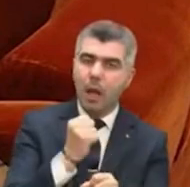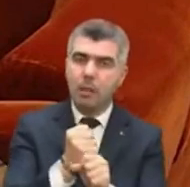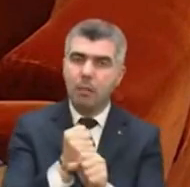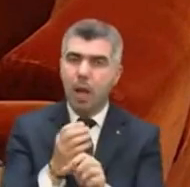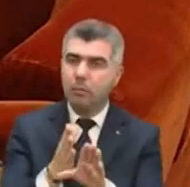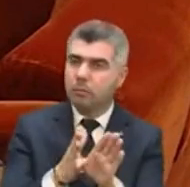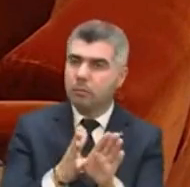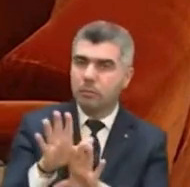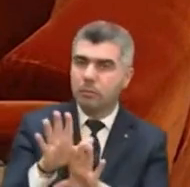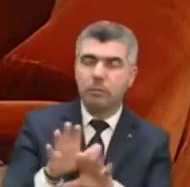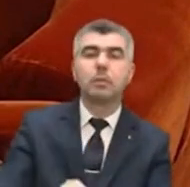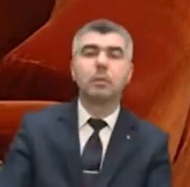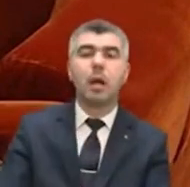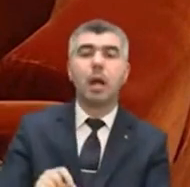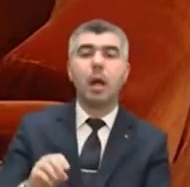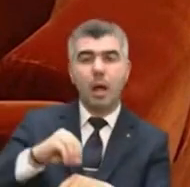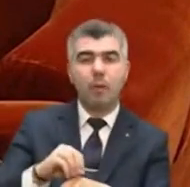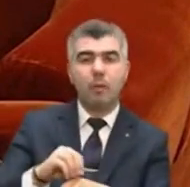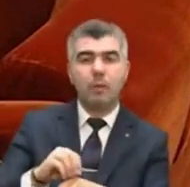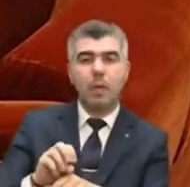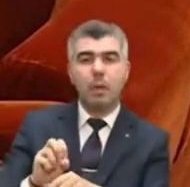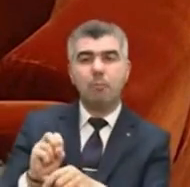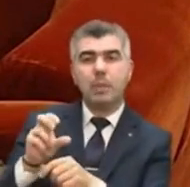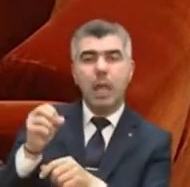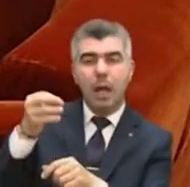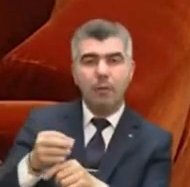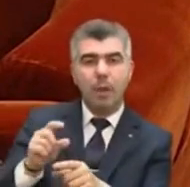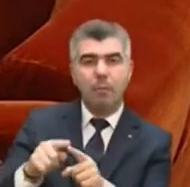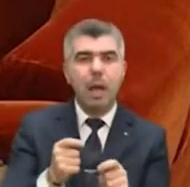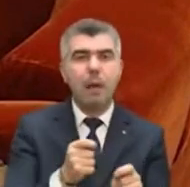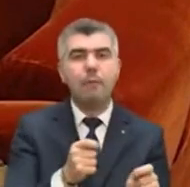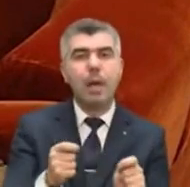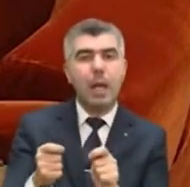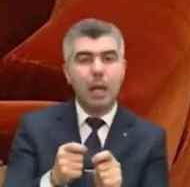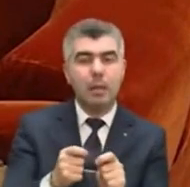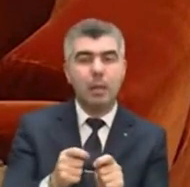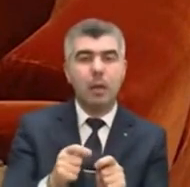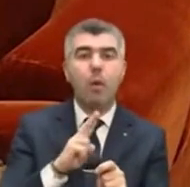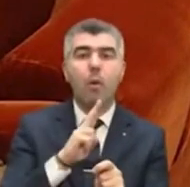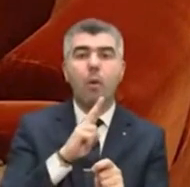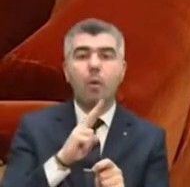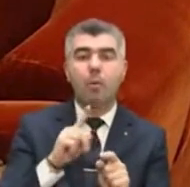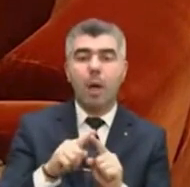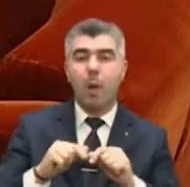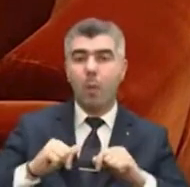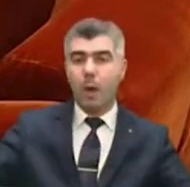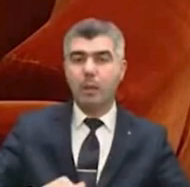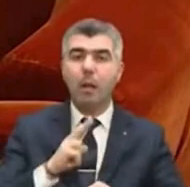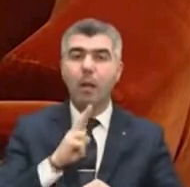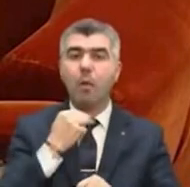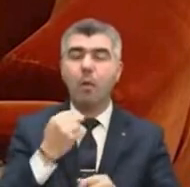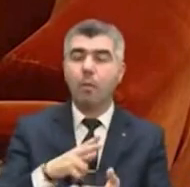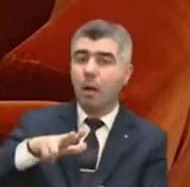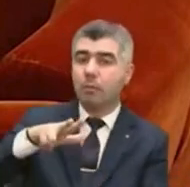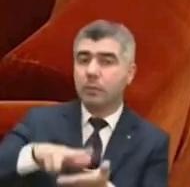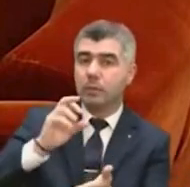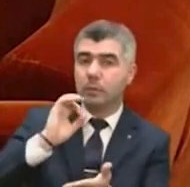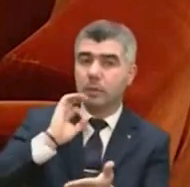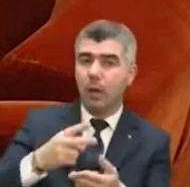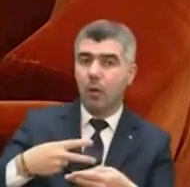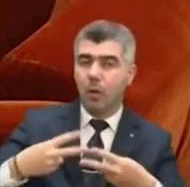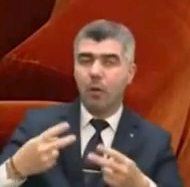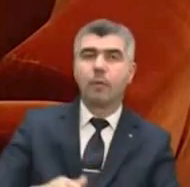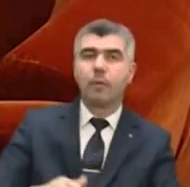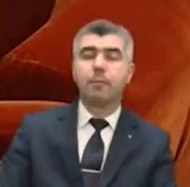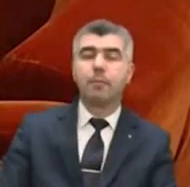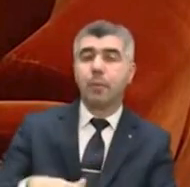أجل معالجة طلبات الرحلات الاستثنائية خلال الأعياد والمواسم وضعت الوزارة مسطرة مبسطة باش نمنحوا هذا الرخص. والإشارة فقد